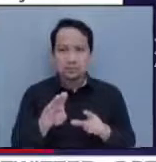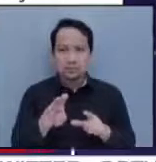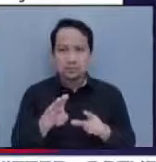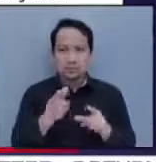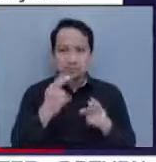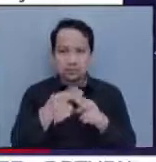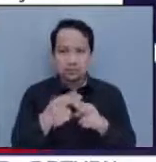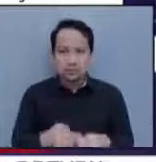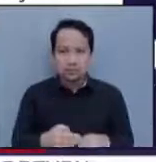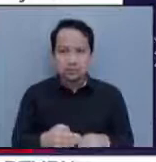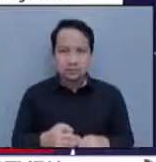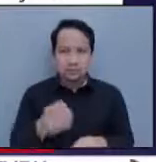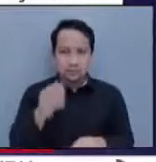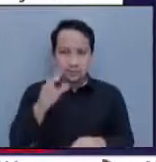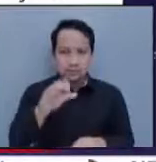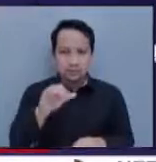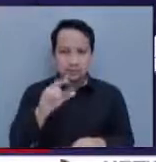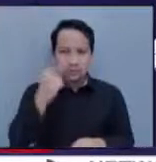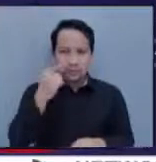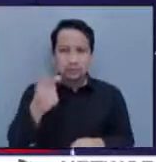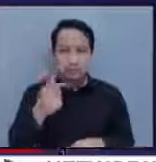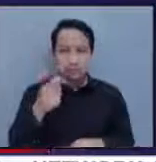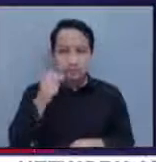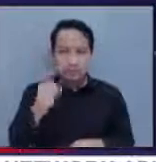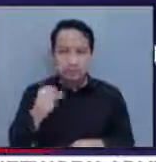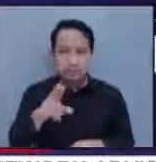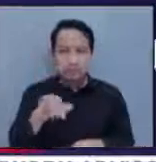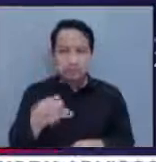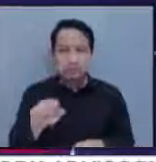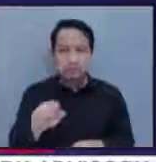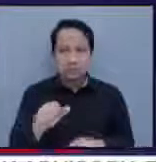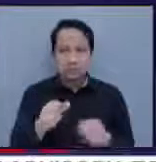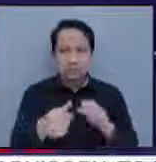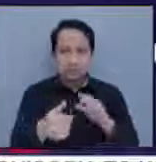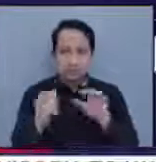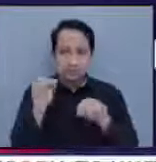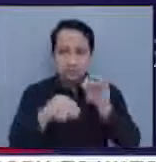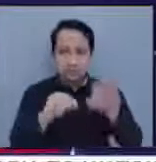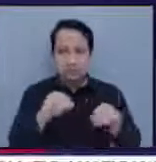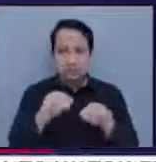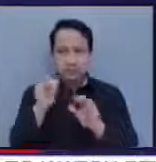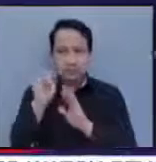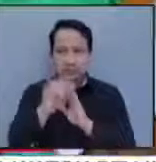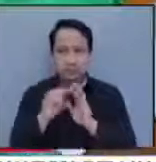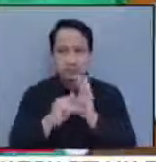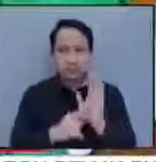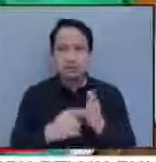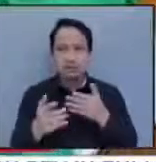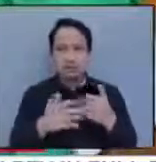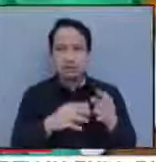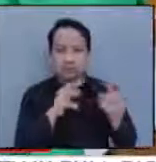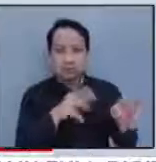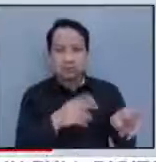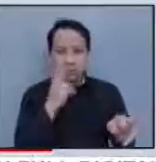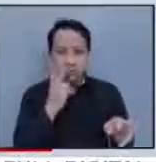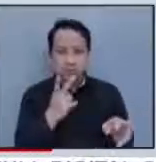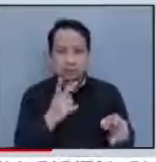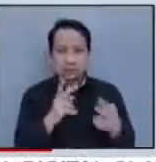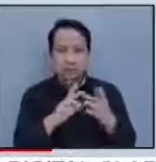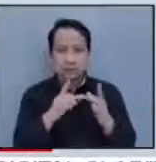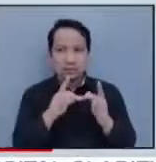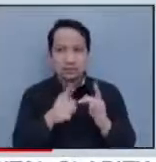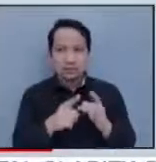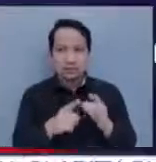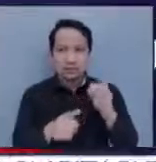pangalang Celestine Gonzaga Soriano na nag-re-upload ng kanyang YouTube vlog kung saan mapapanood ang interview niya kay